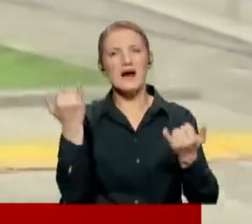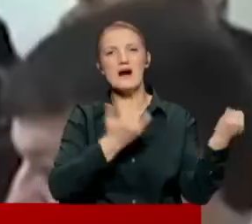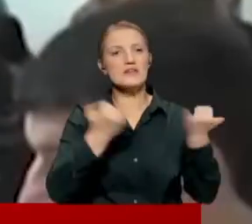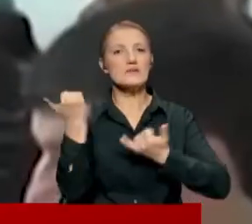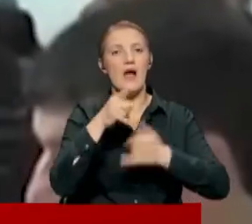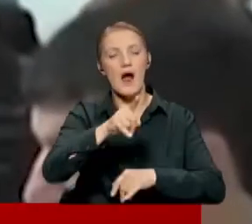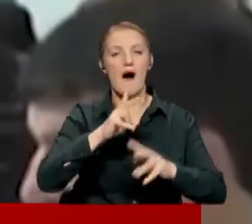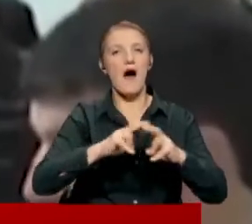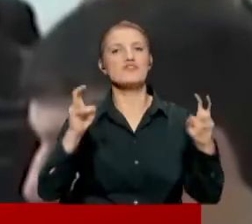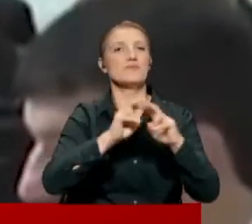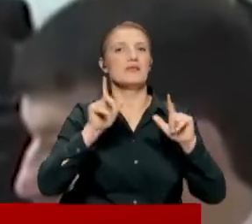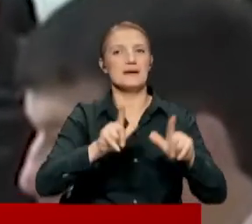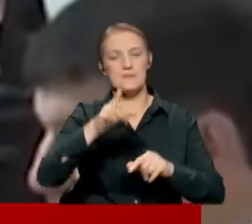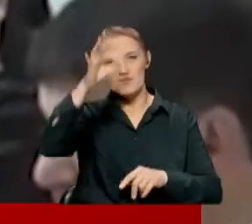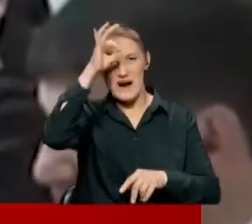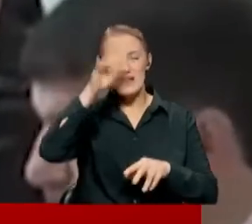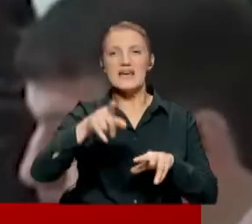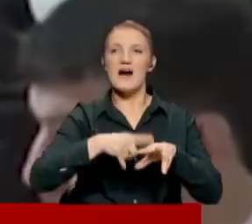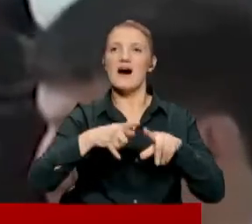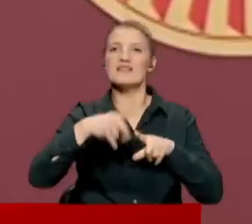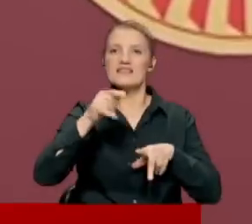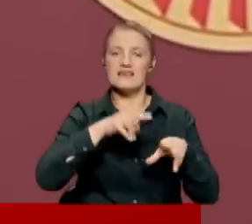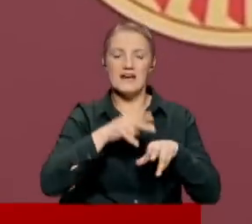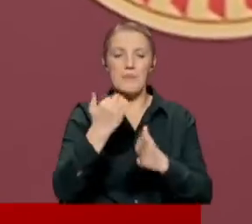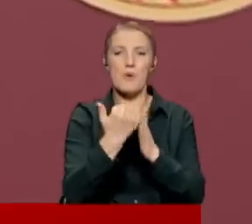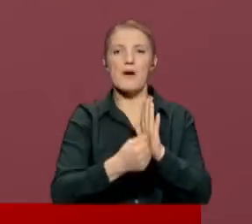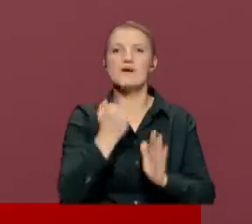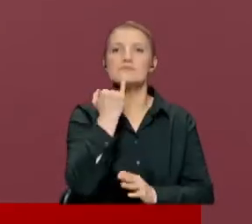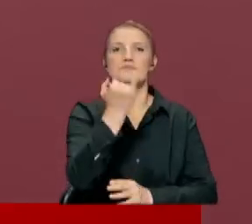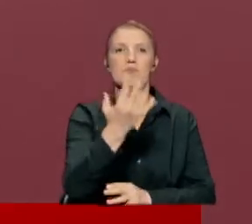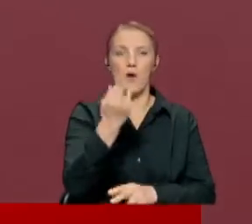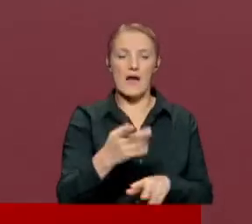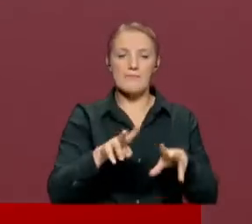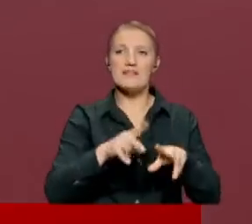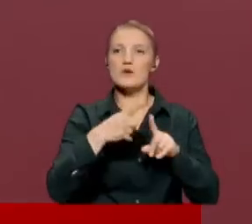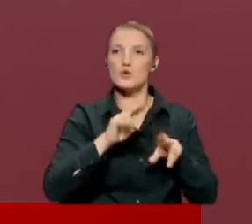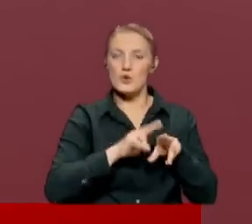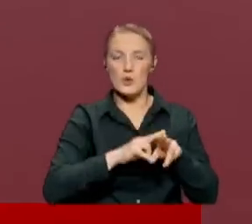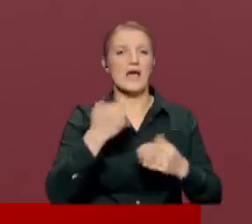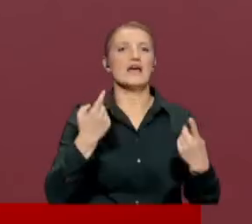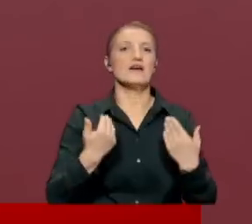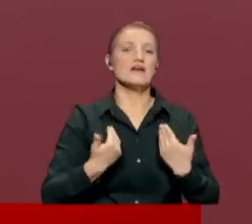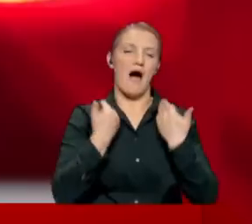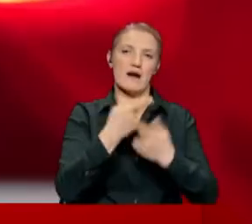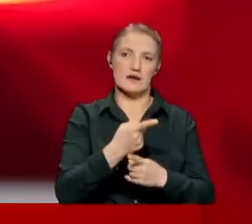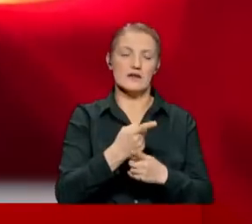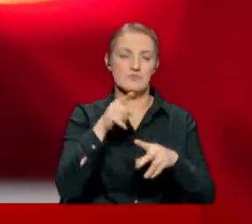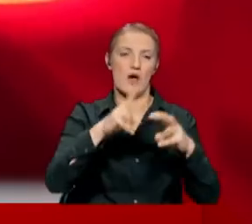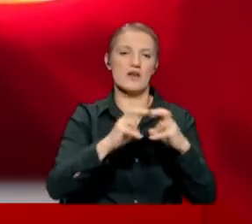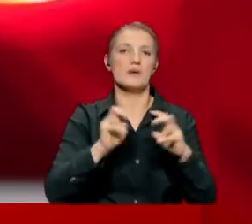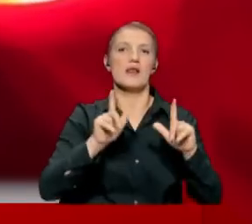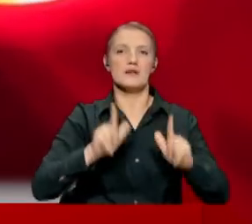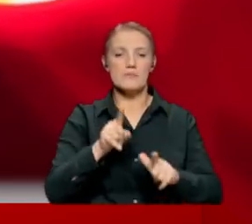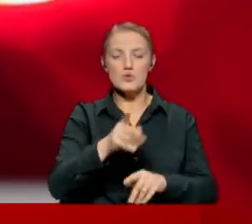yükselten isim Bülent Arıncı Fatih atin programına konuk olan AK Partili MİT'in kulüpte yargının devreye girmesi gerektiğini söyledi bu